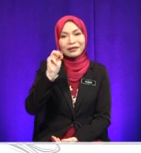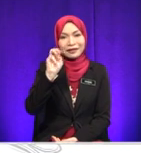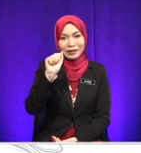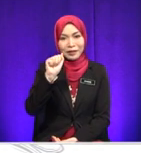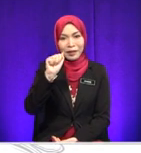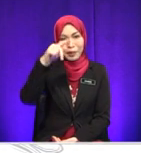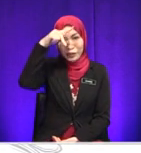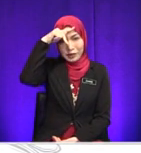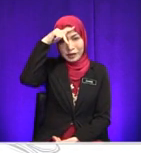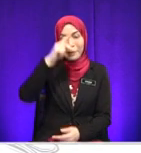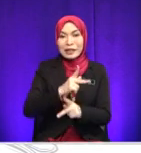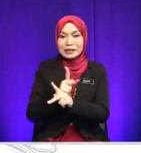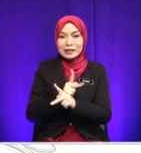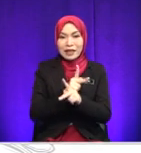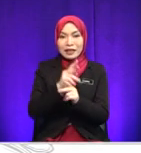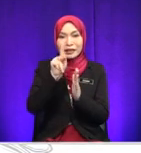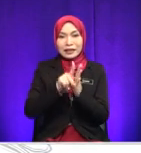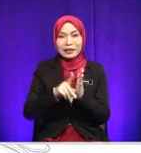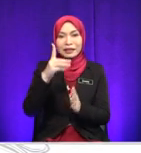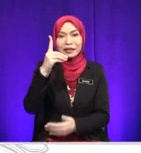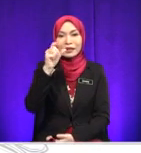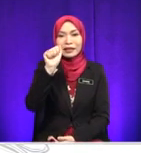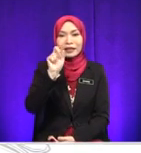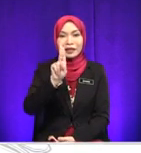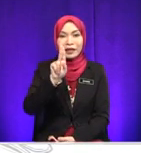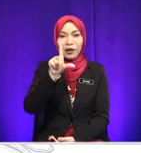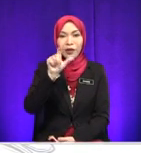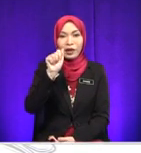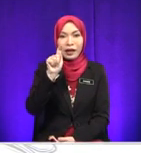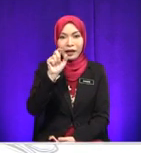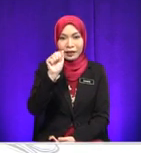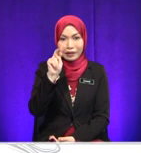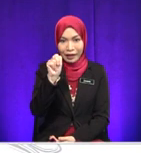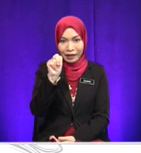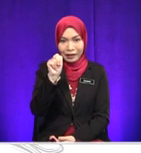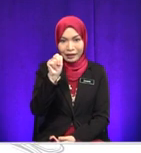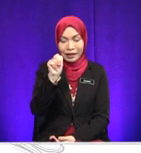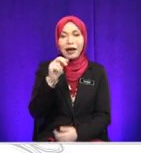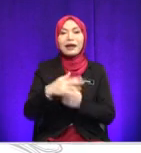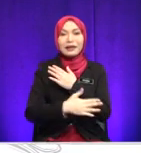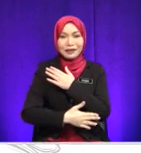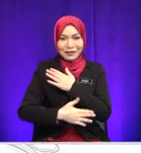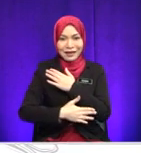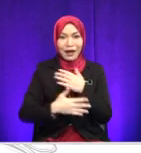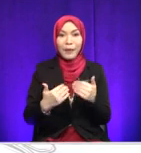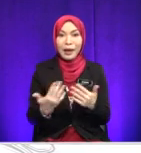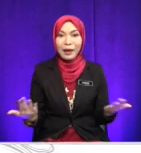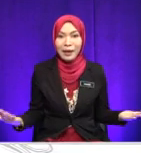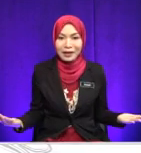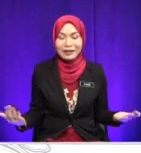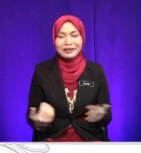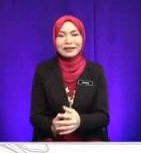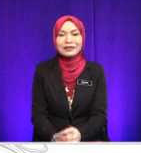Haris, iaitu apabila ada tanda soal negara, jadi nada dia itu betul. Bagus Haris, tapi tak apa Ria.